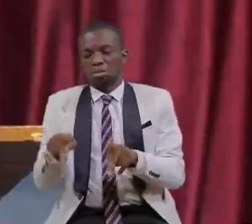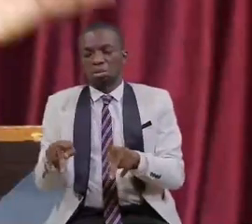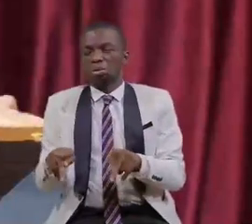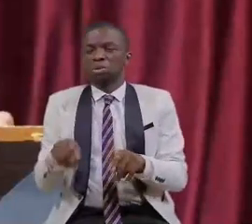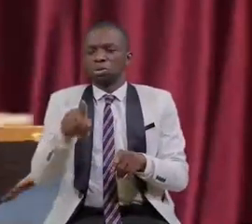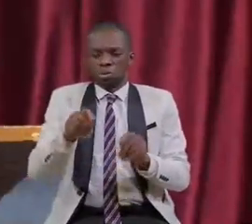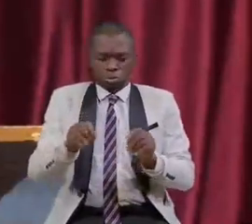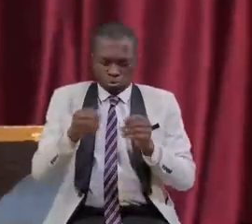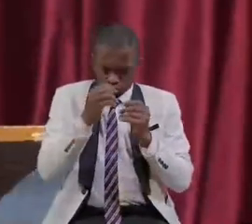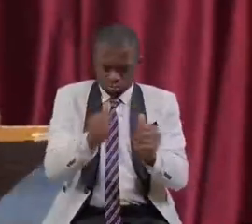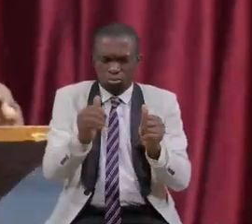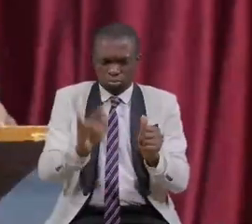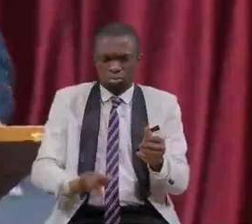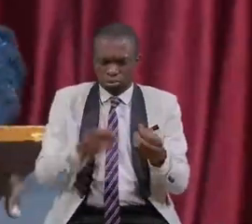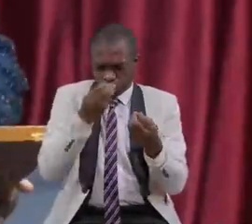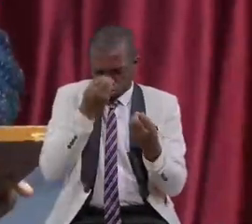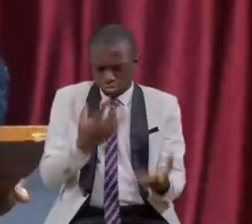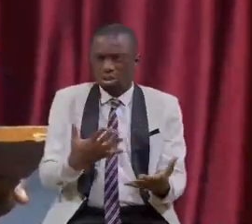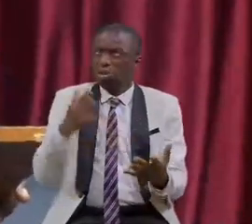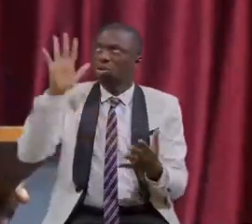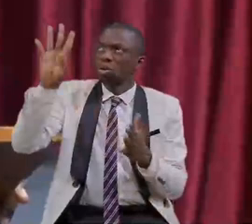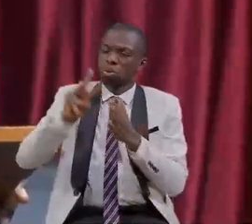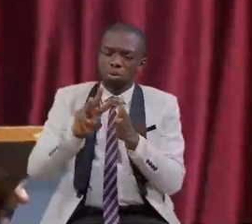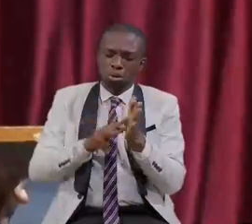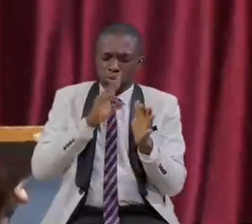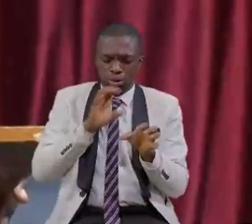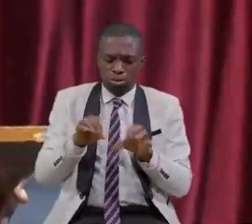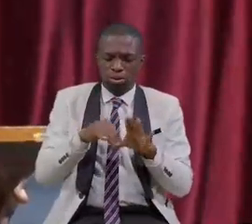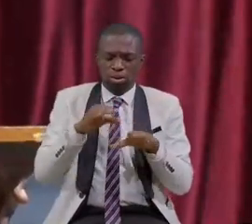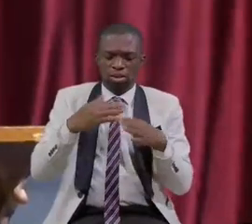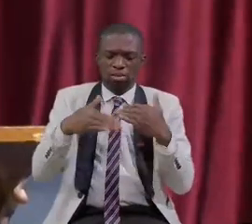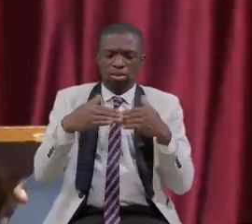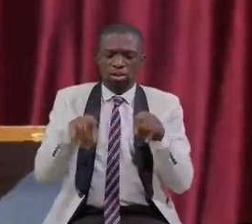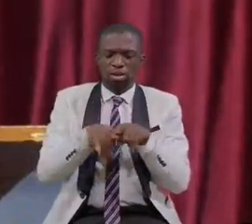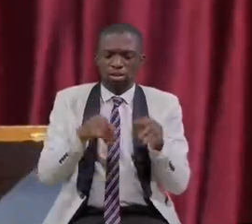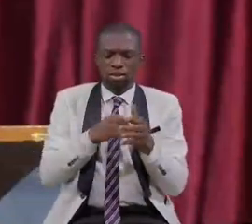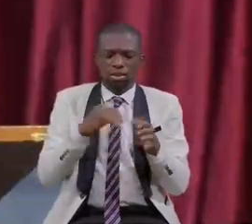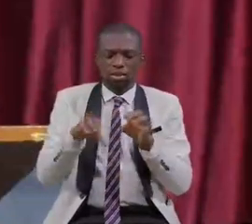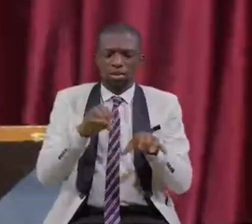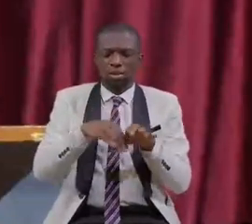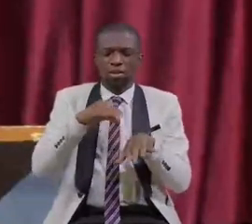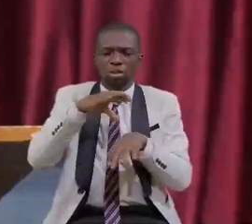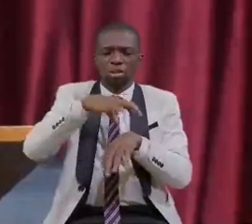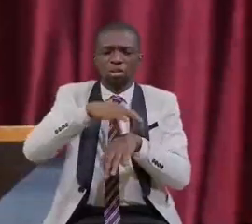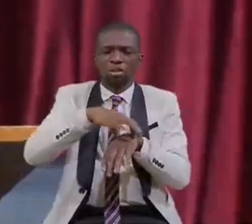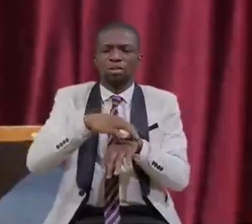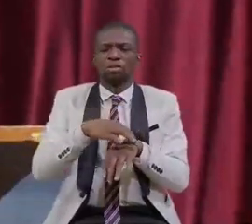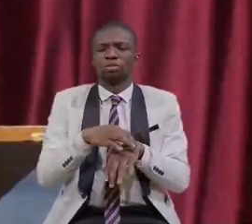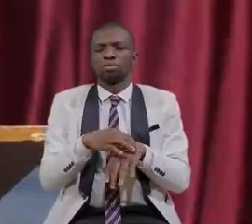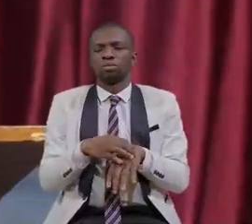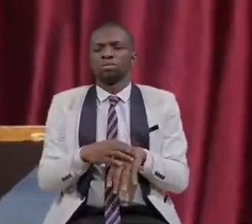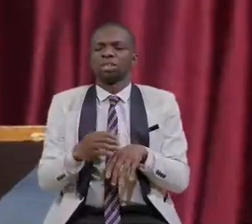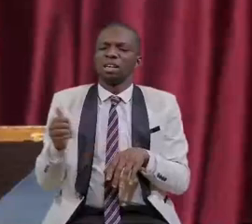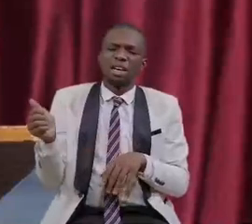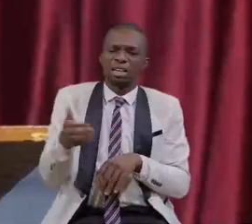On n'attend pas les autres. Ta volonté soit faite au ciel comme. Ta volonté soit faite sur la terre comme au ciel promptement. Il